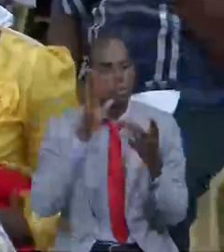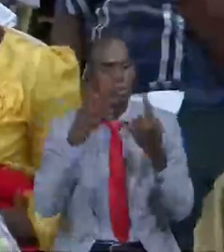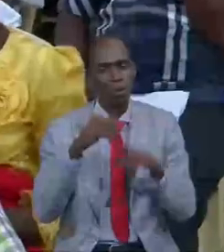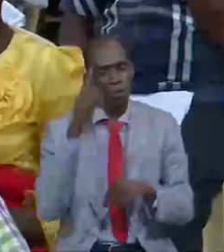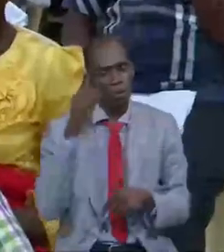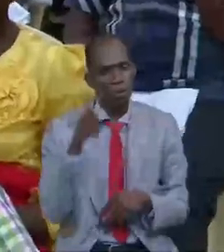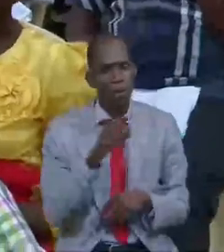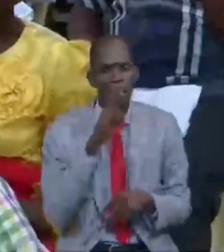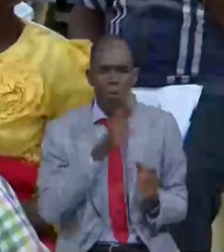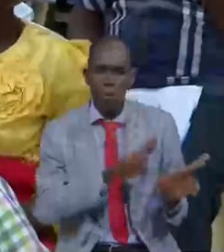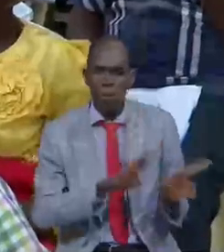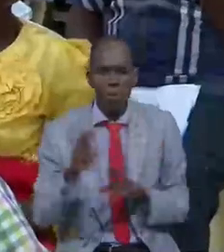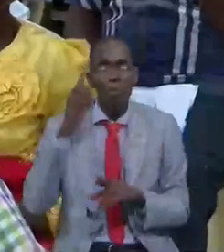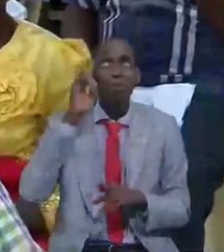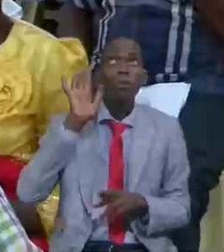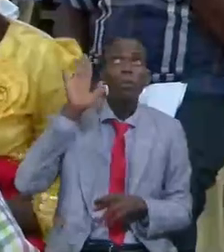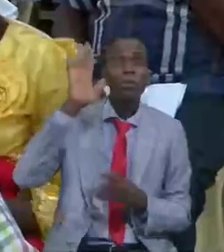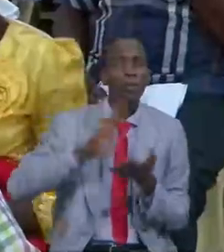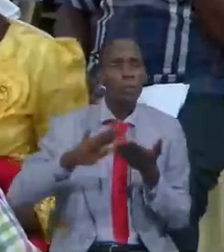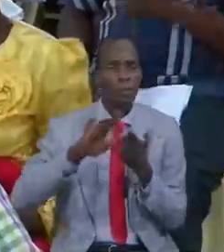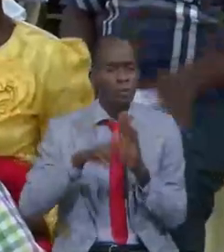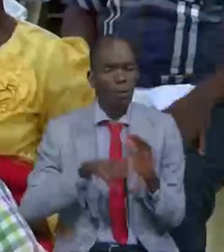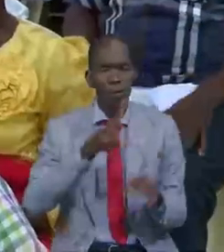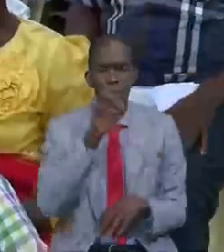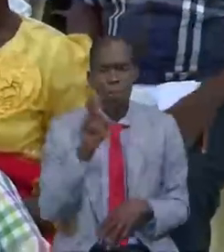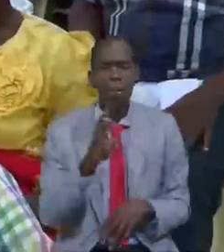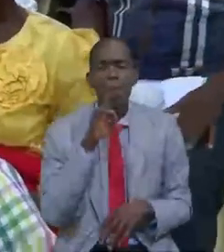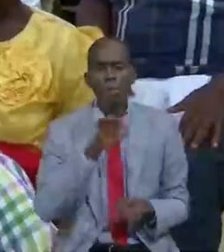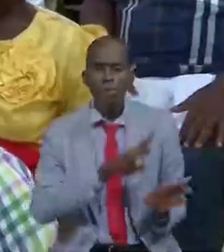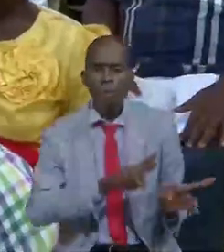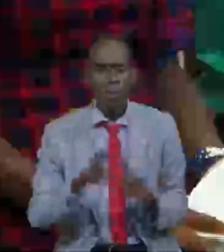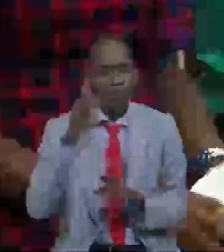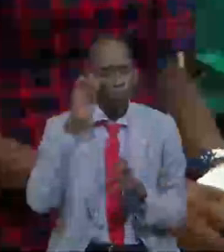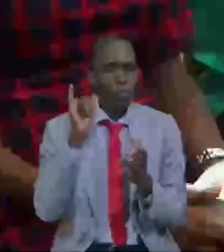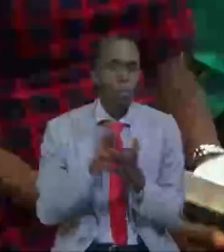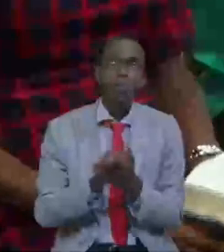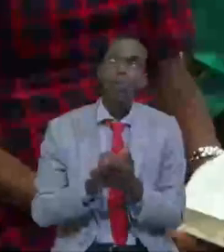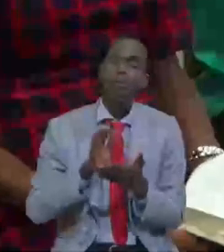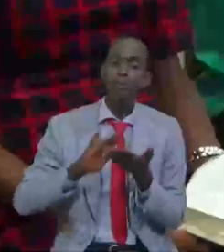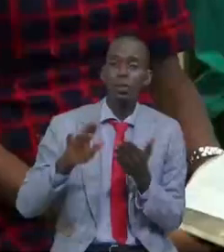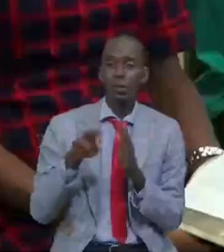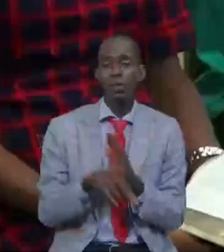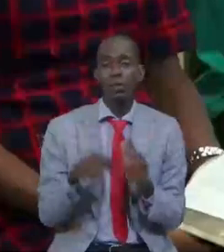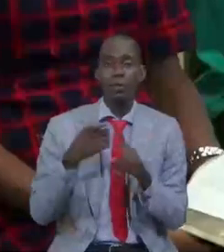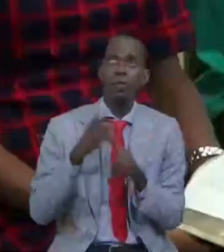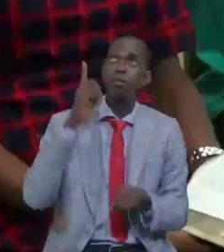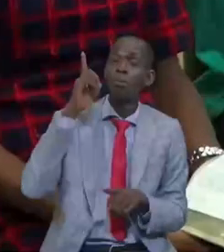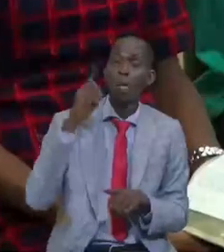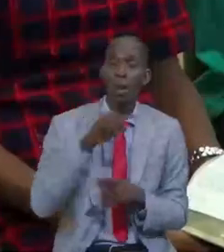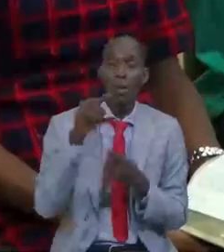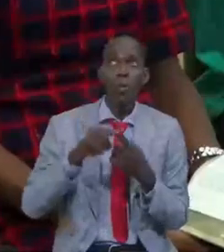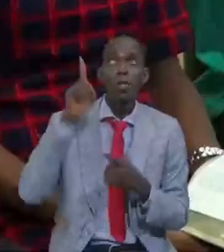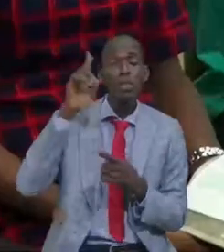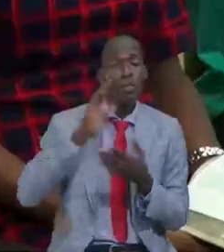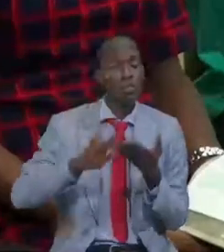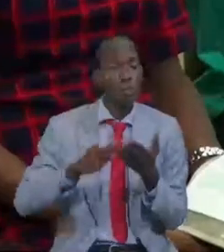pardon? Il dit, est-ce que tu es prêt pour ce pardon? Et quand le Seigneur te pardonne, il